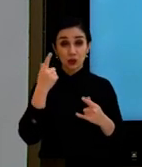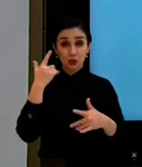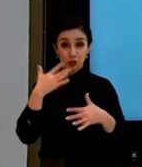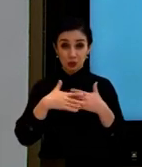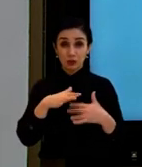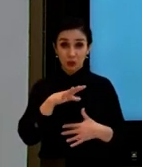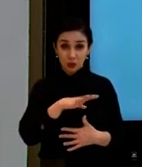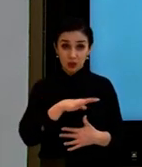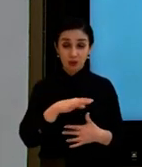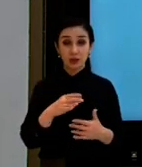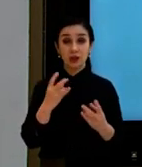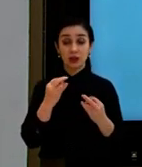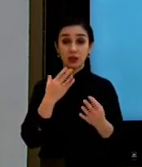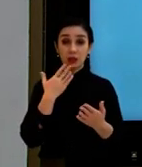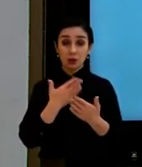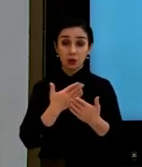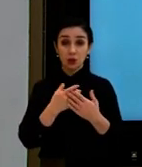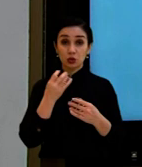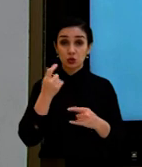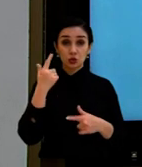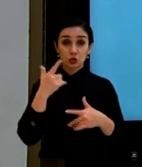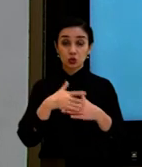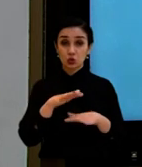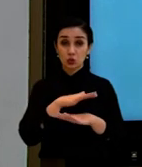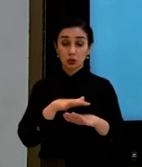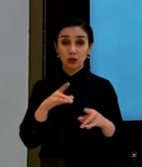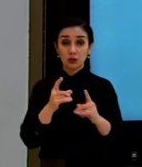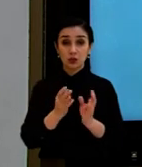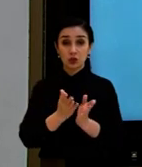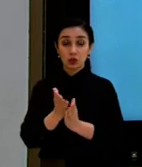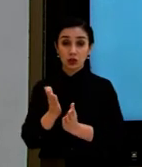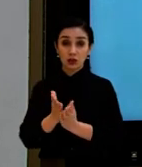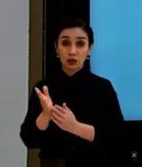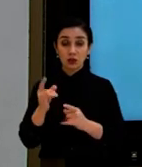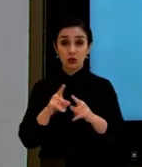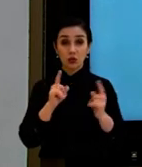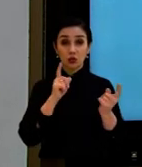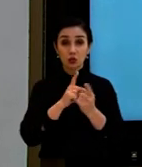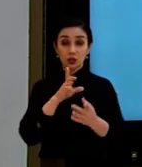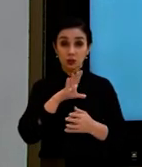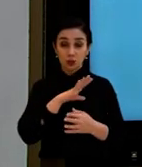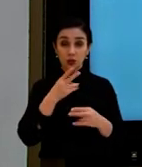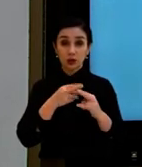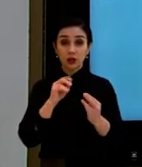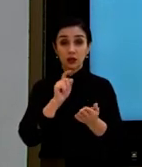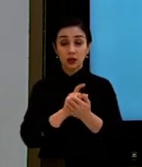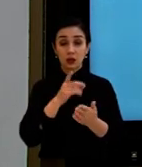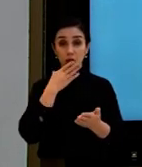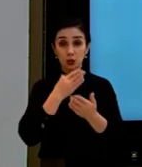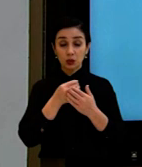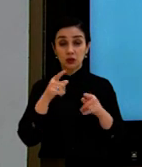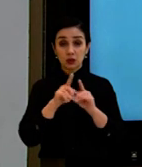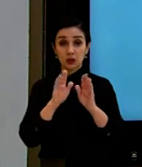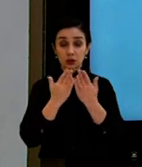tushunarli bo'ldimi? Namunada sizga tushunmagan jihatlari uchragan bo'lsa, darsligingiz